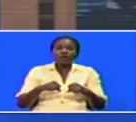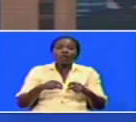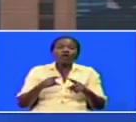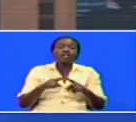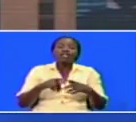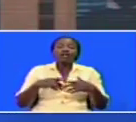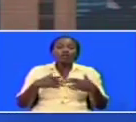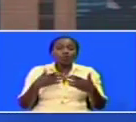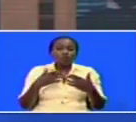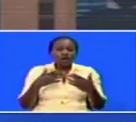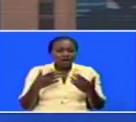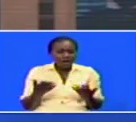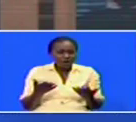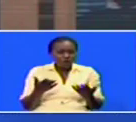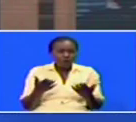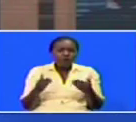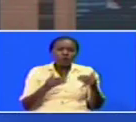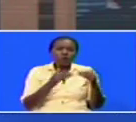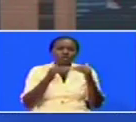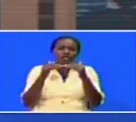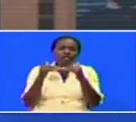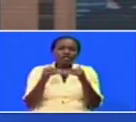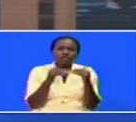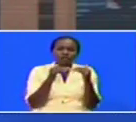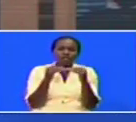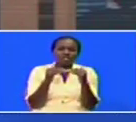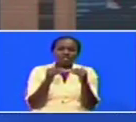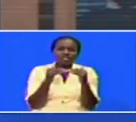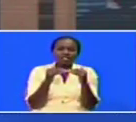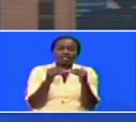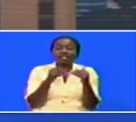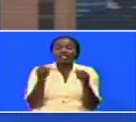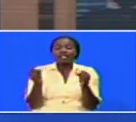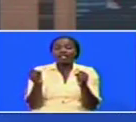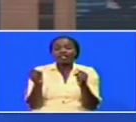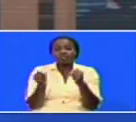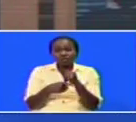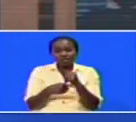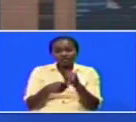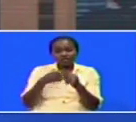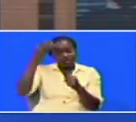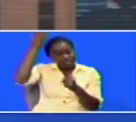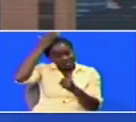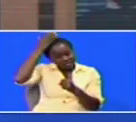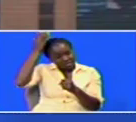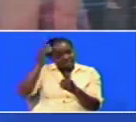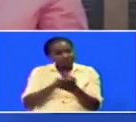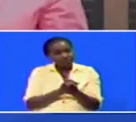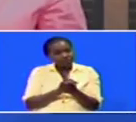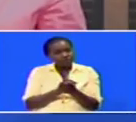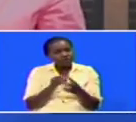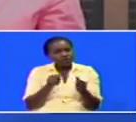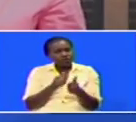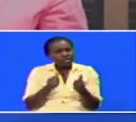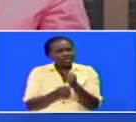utaweza kulainisha ile salaries za wauguzi, Mashirima. Naam, Dr. Masi,